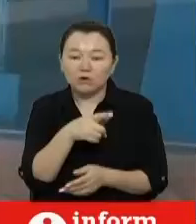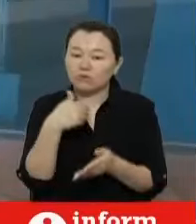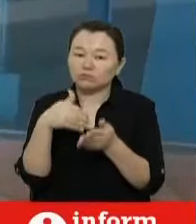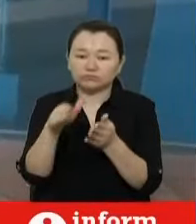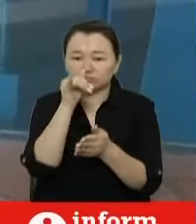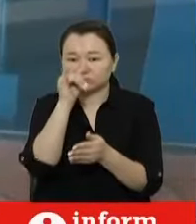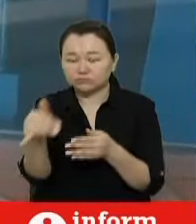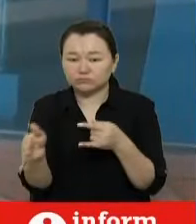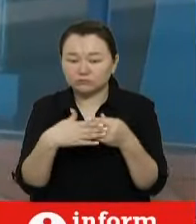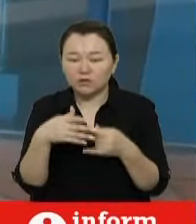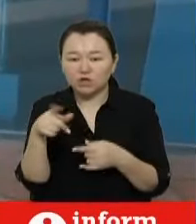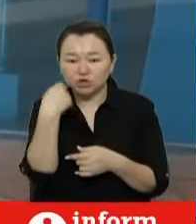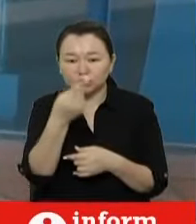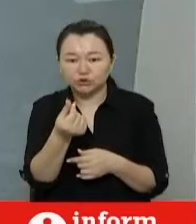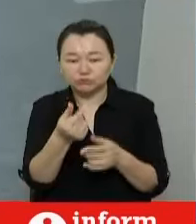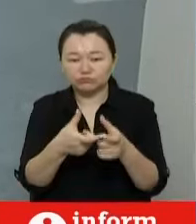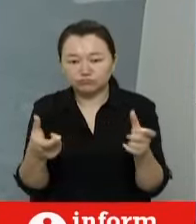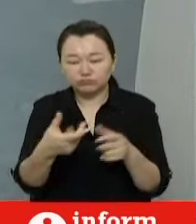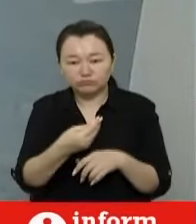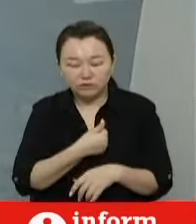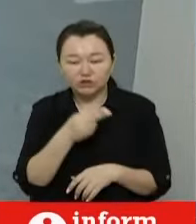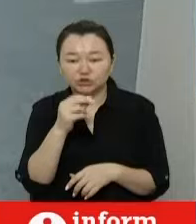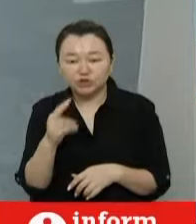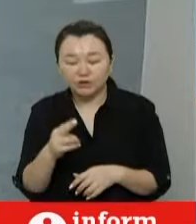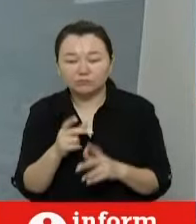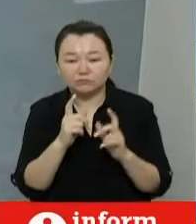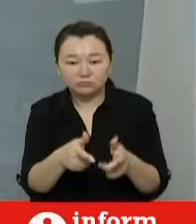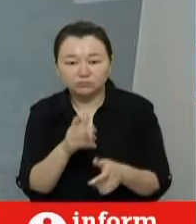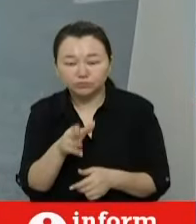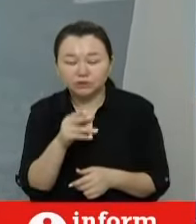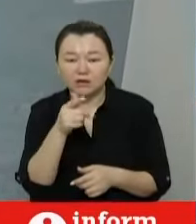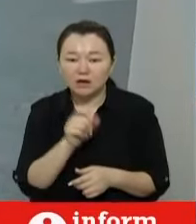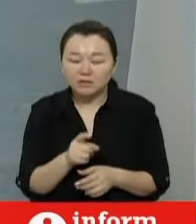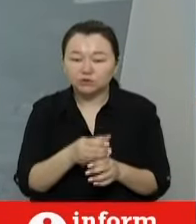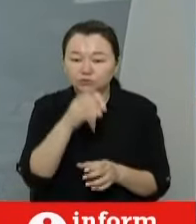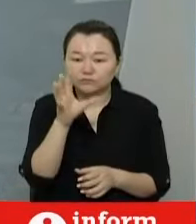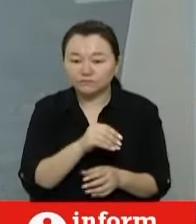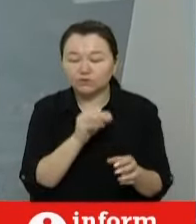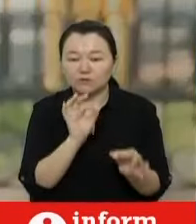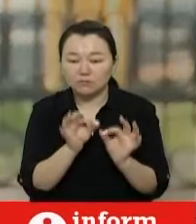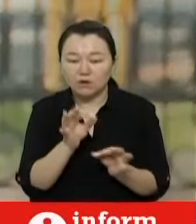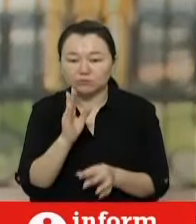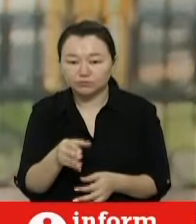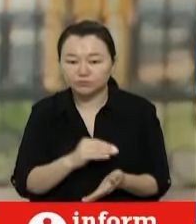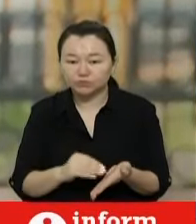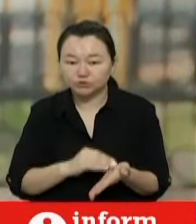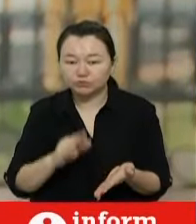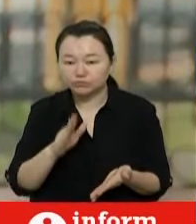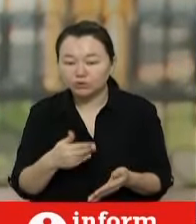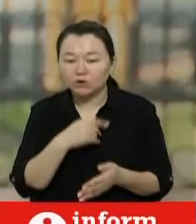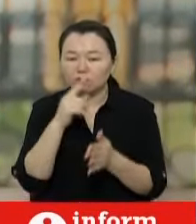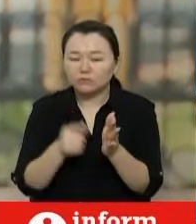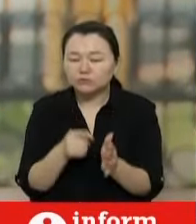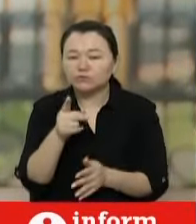дом потребовали деньги наличными. Мол, выпишут чек, что с газовыми приборами и трубами все в порядке. На мой вопрос, а кто